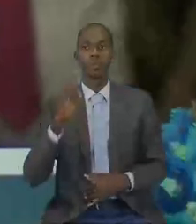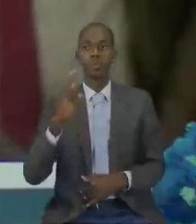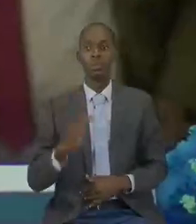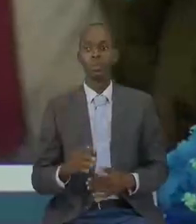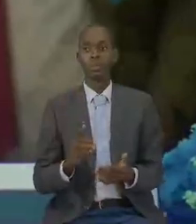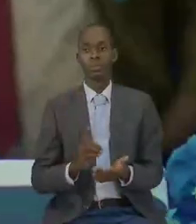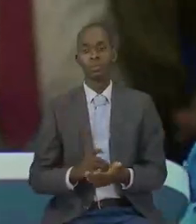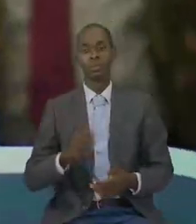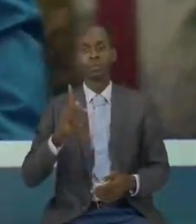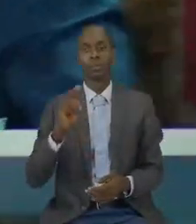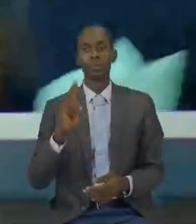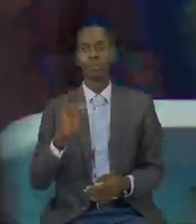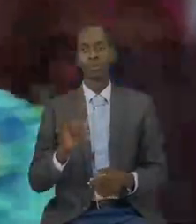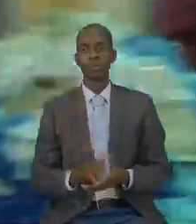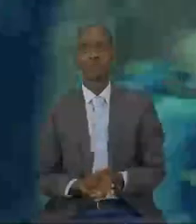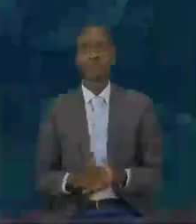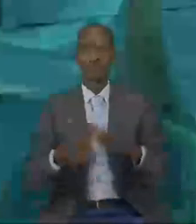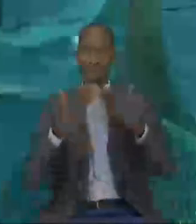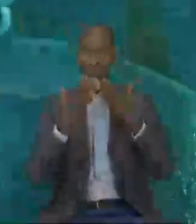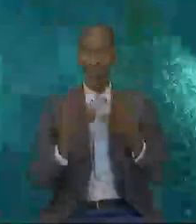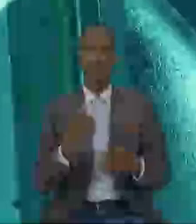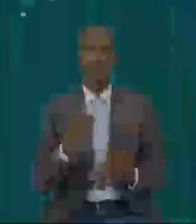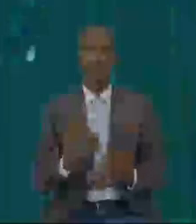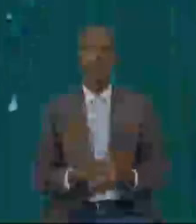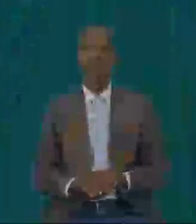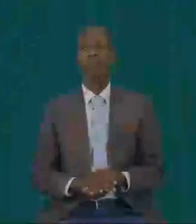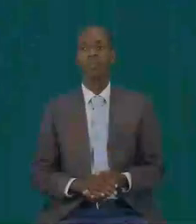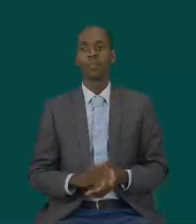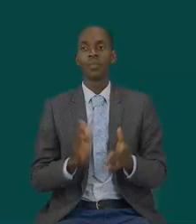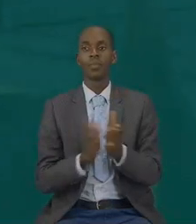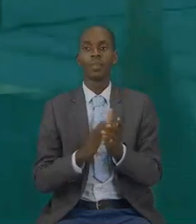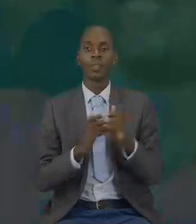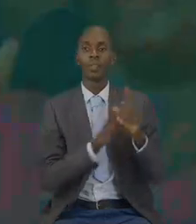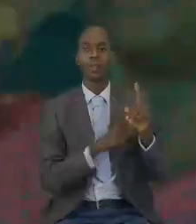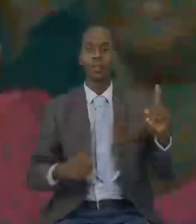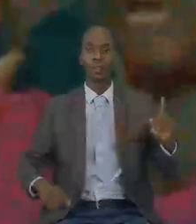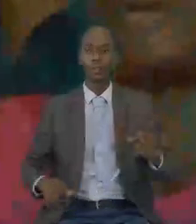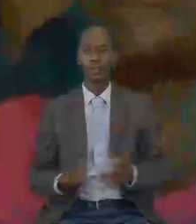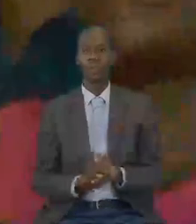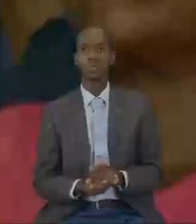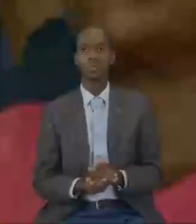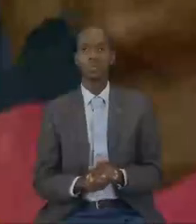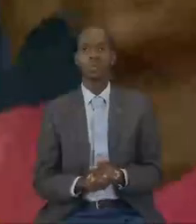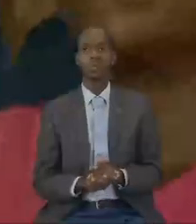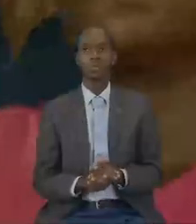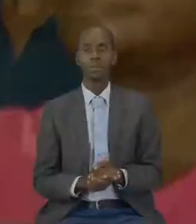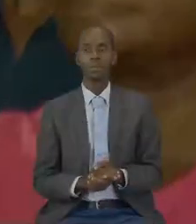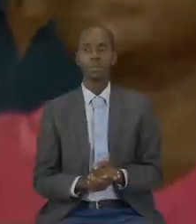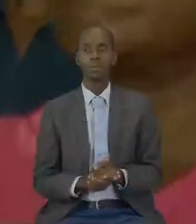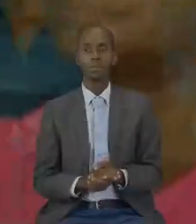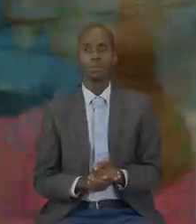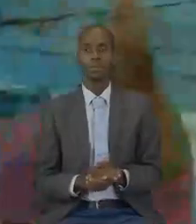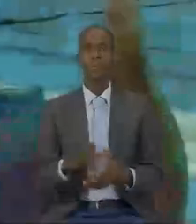d'ouvrir point Komoué au podium. Merci, pasteur. Gloire à Dieu.